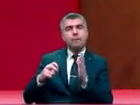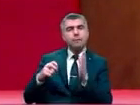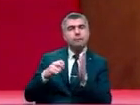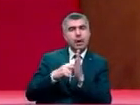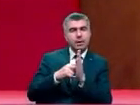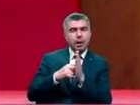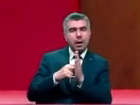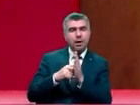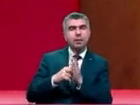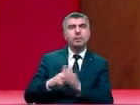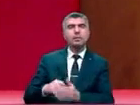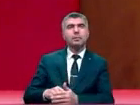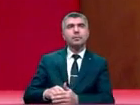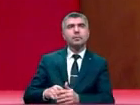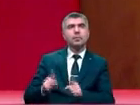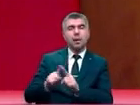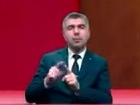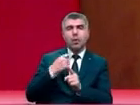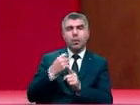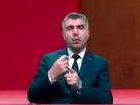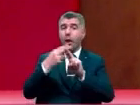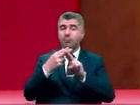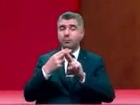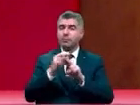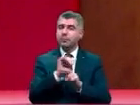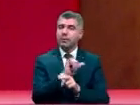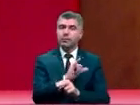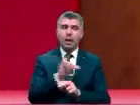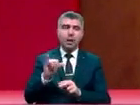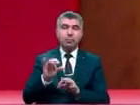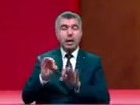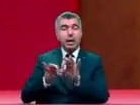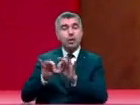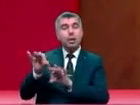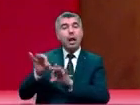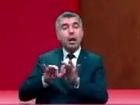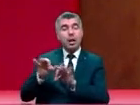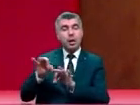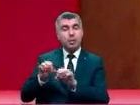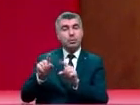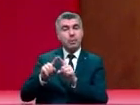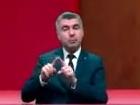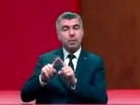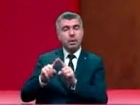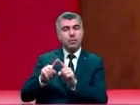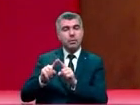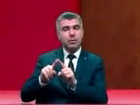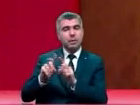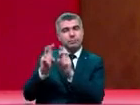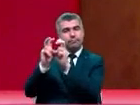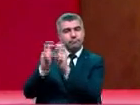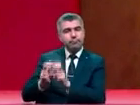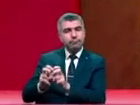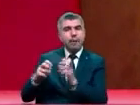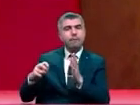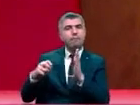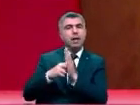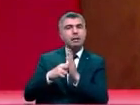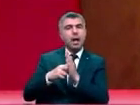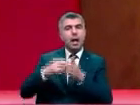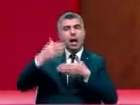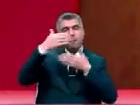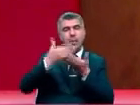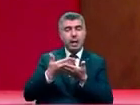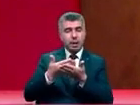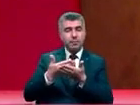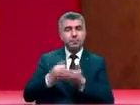تاشيره لاغراض ما عندها علاقه بالتعرى. الاجراءات التي اتخذت لتشديد اجراءات التاشيره على المغاربه،